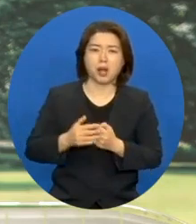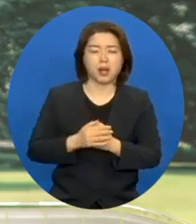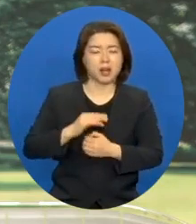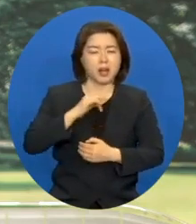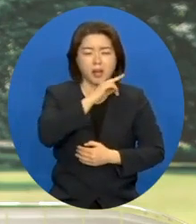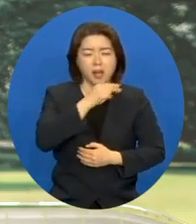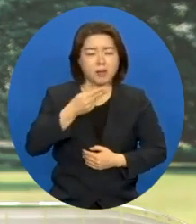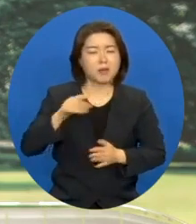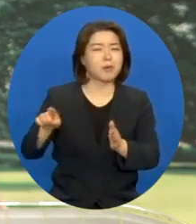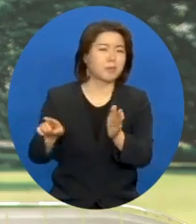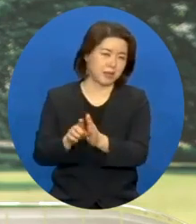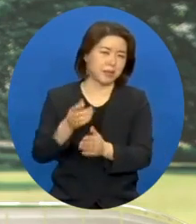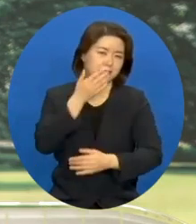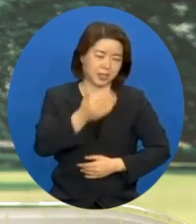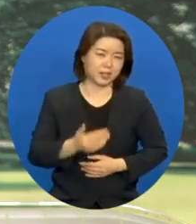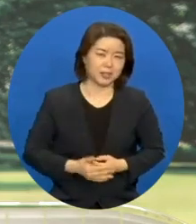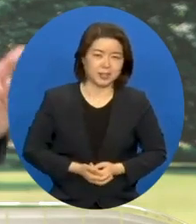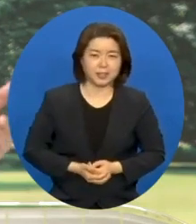없이 믿어져.